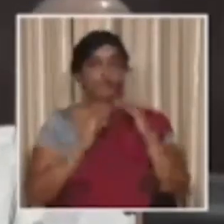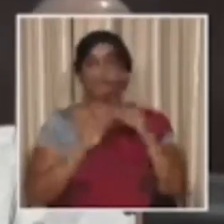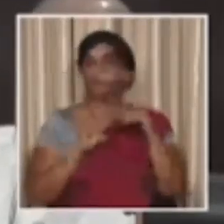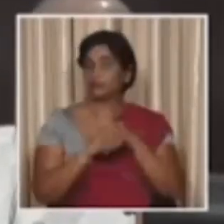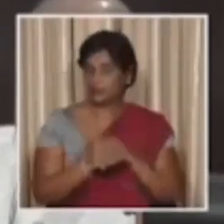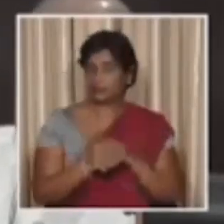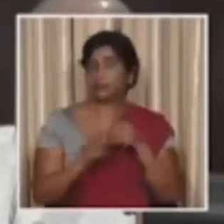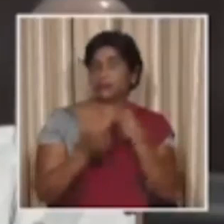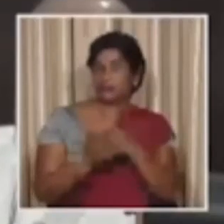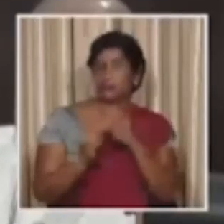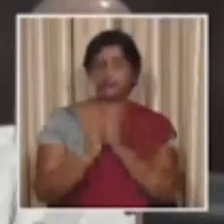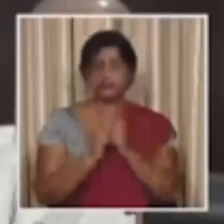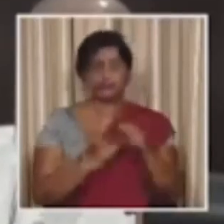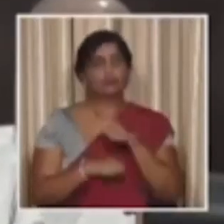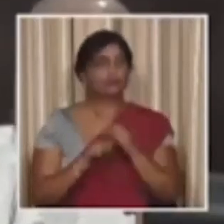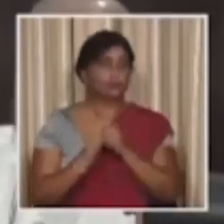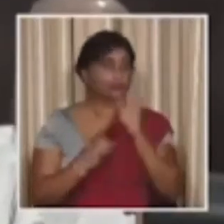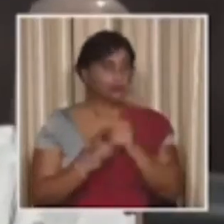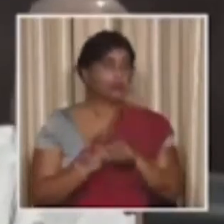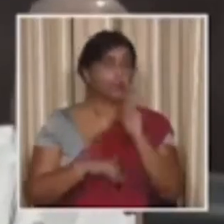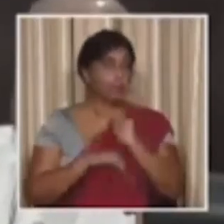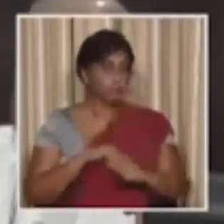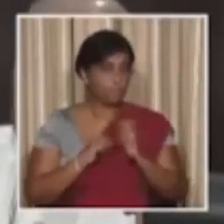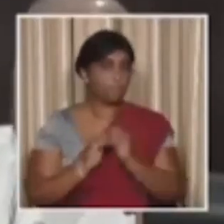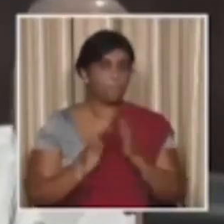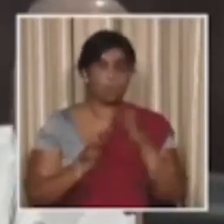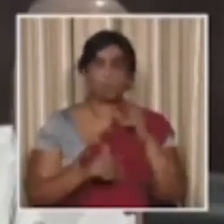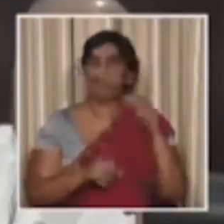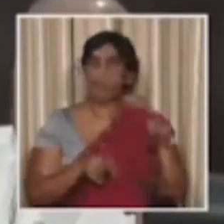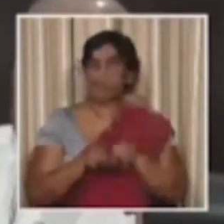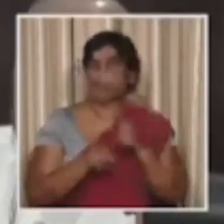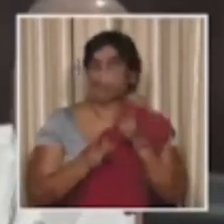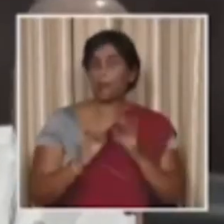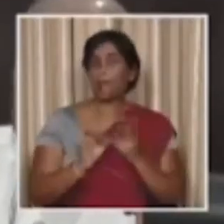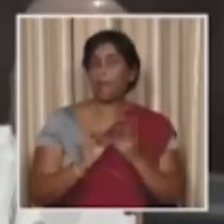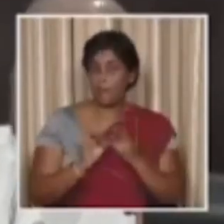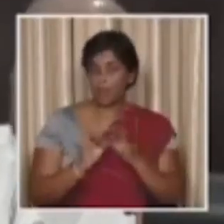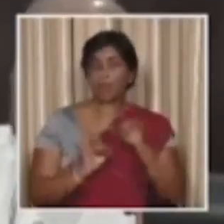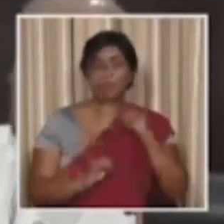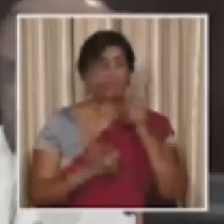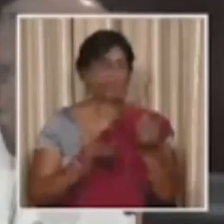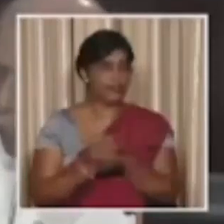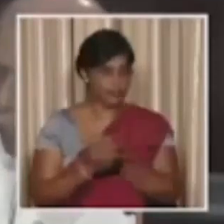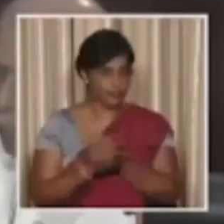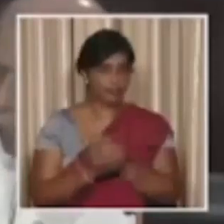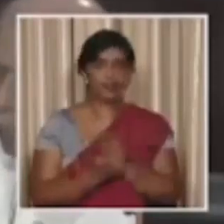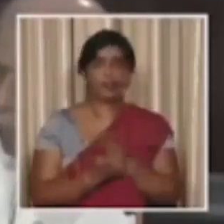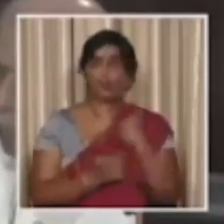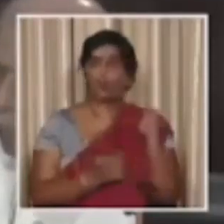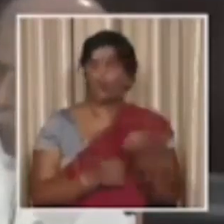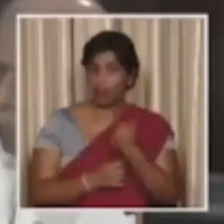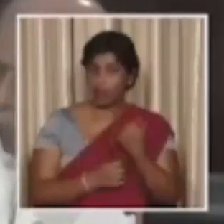තුළ සත්කාර මධ්‍යස්ථාන පිහිටවීමට සැලසුම් දියත් කරනවා මේ සඳහා රුපියල් මිලියන 100ක් වෙන් කරනවා